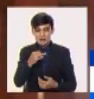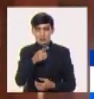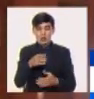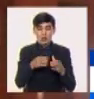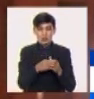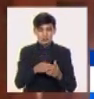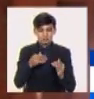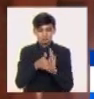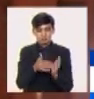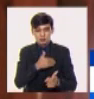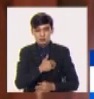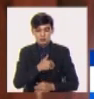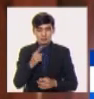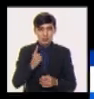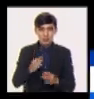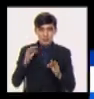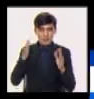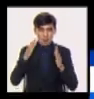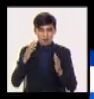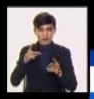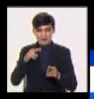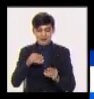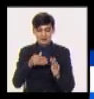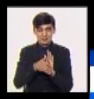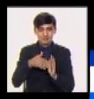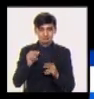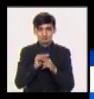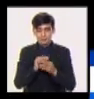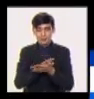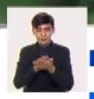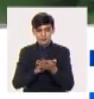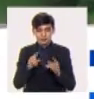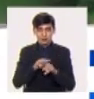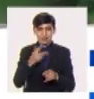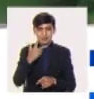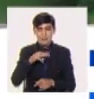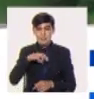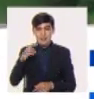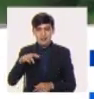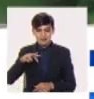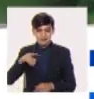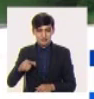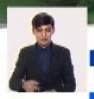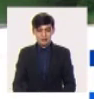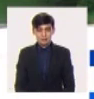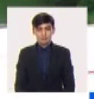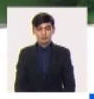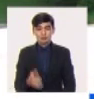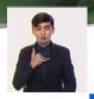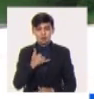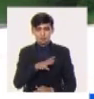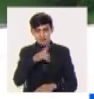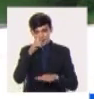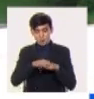собирается потратить на природоохранные задачи более 3,5 миллиардов тенге. У нас был меморандум с